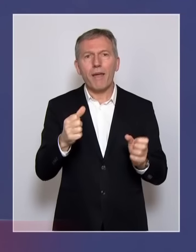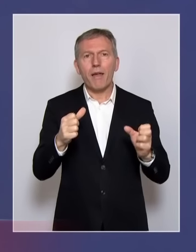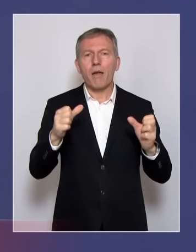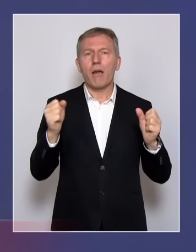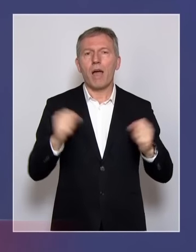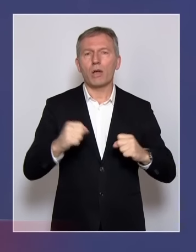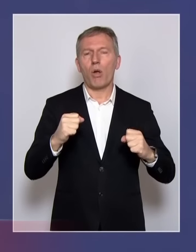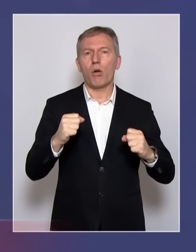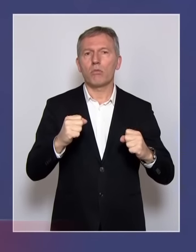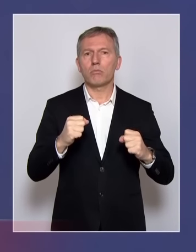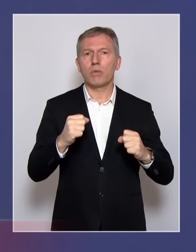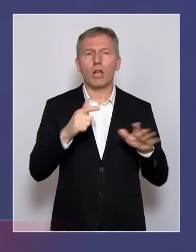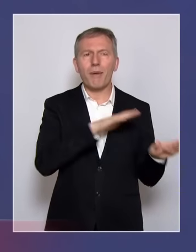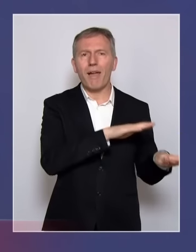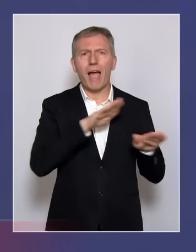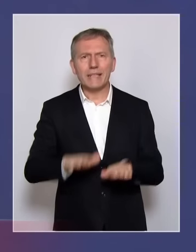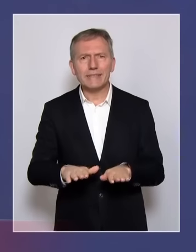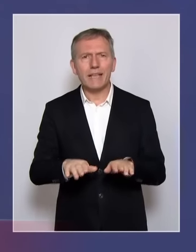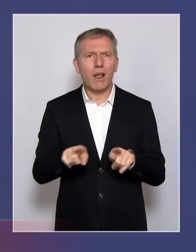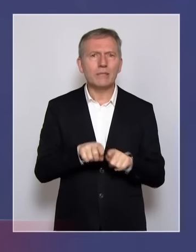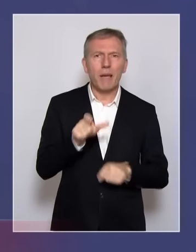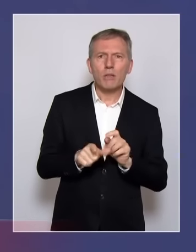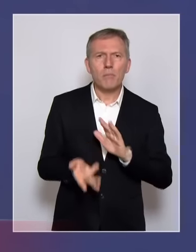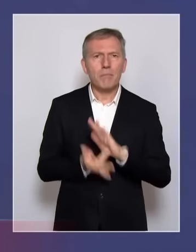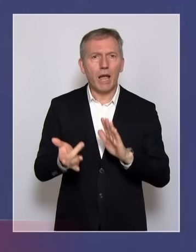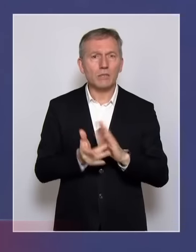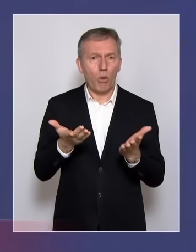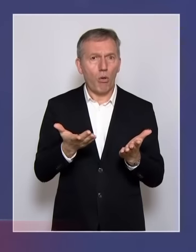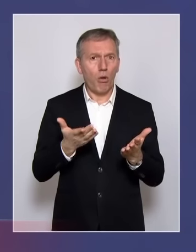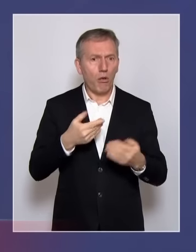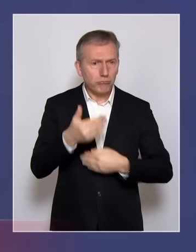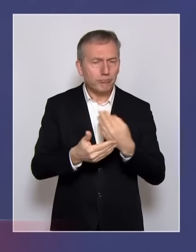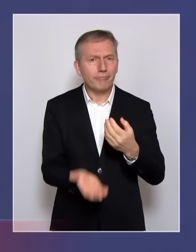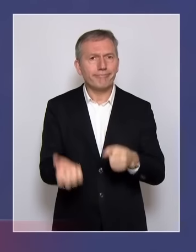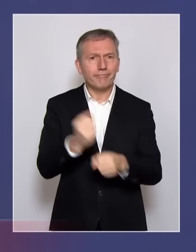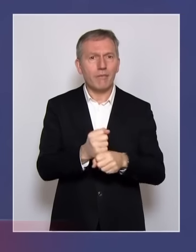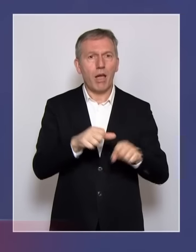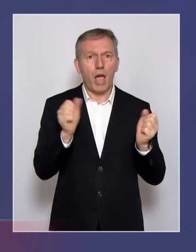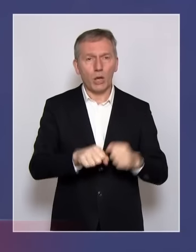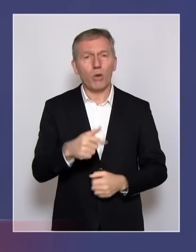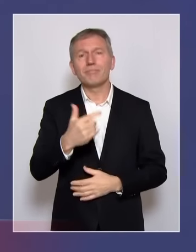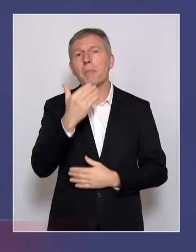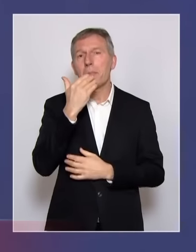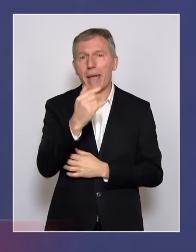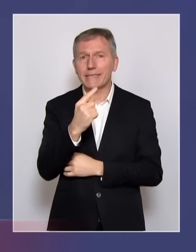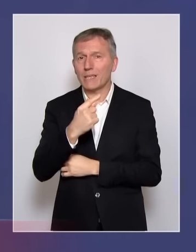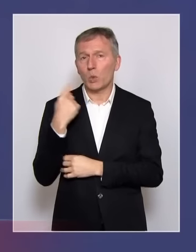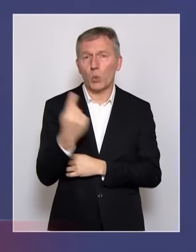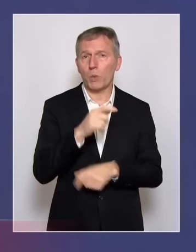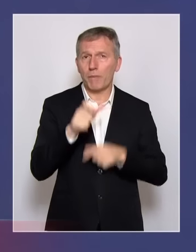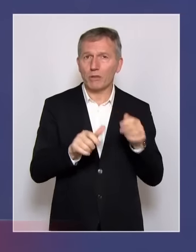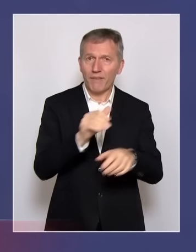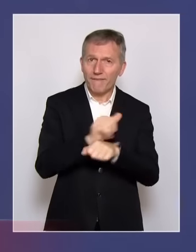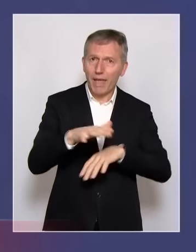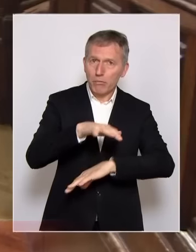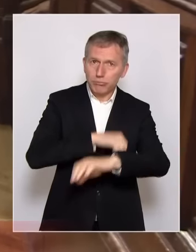l'asile et l'immigration qui vient d'être adopté et je remercie l'ensemble de tous ceux qui l'ont rendu